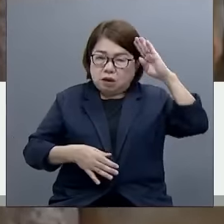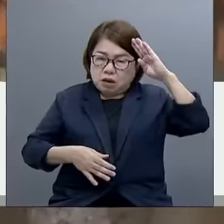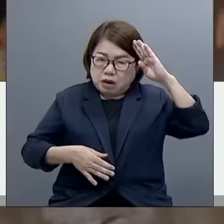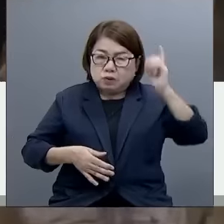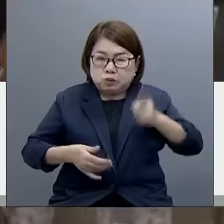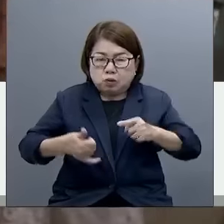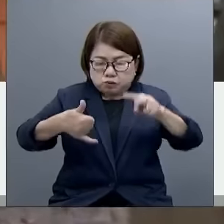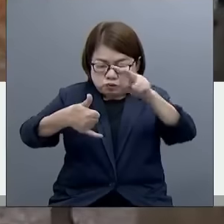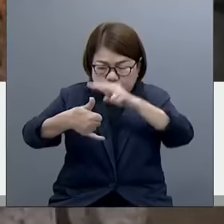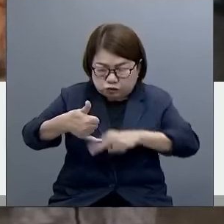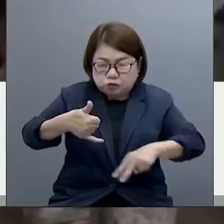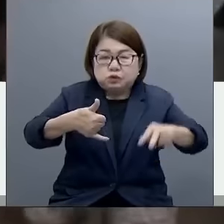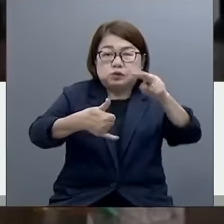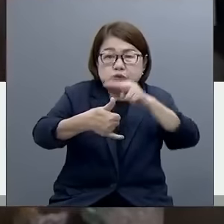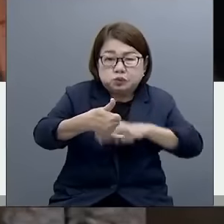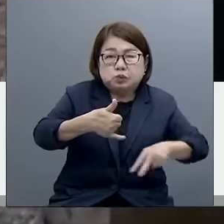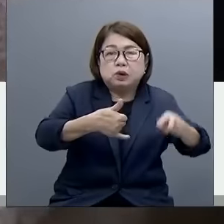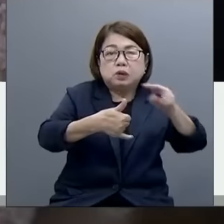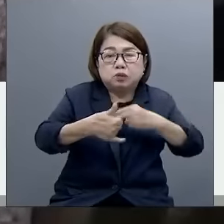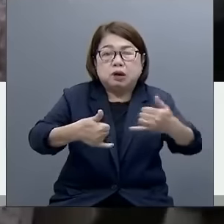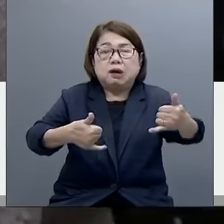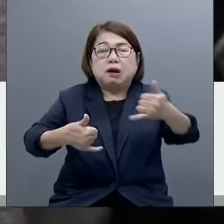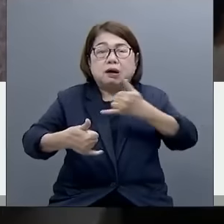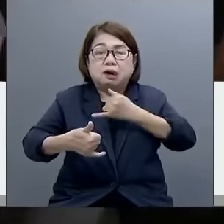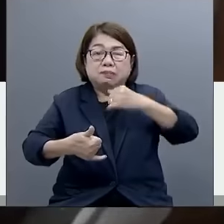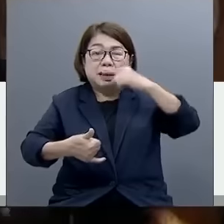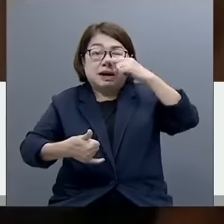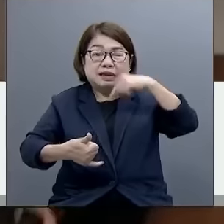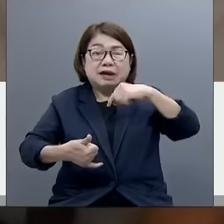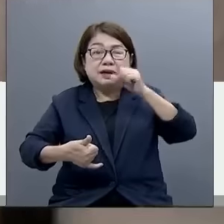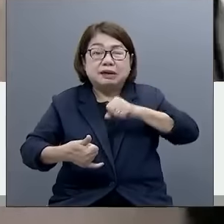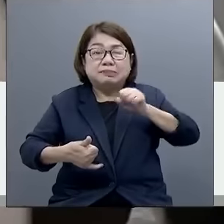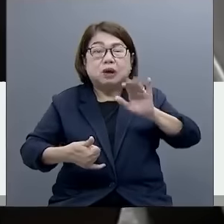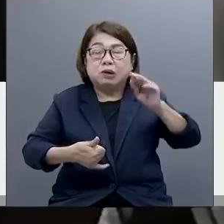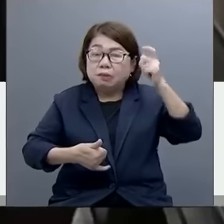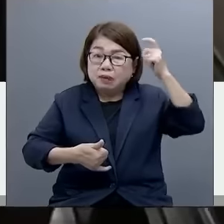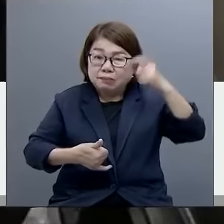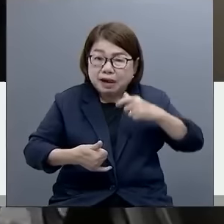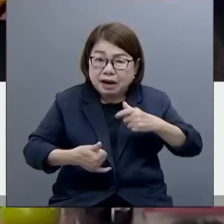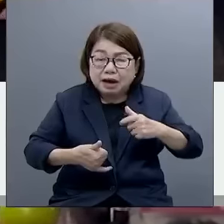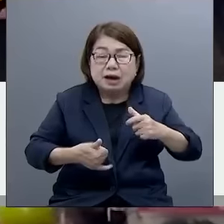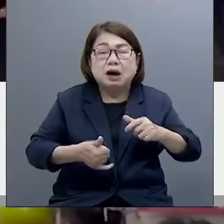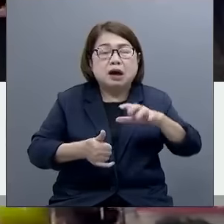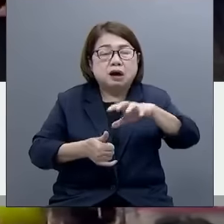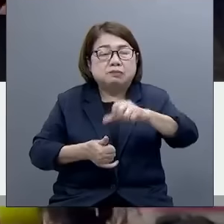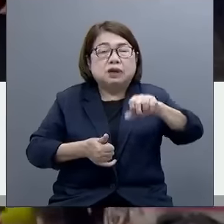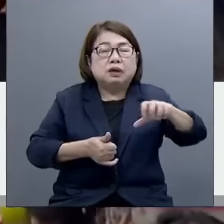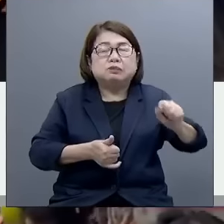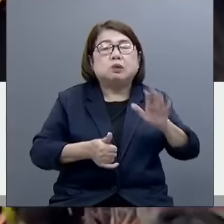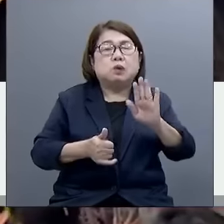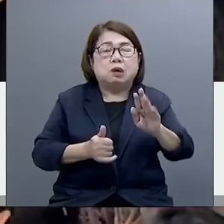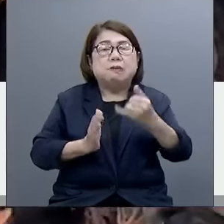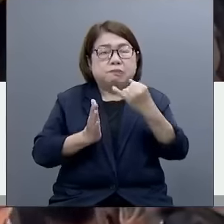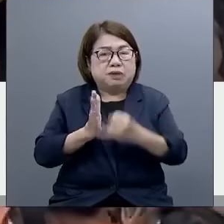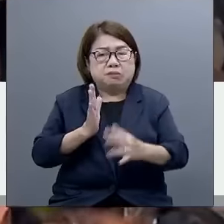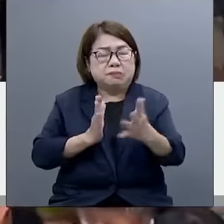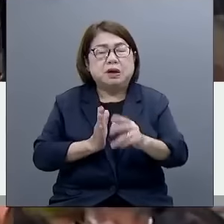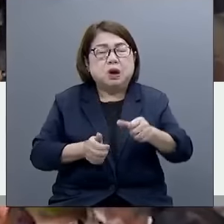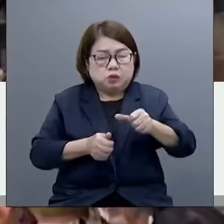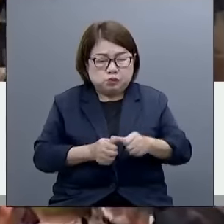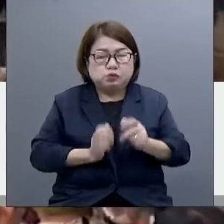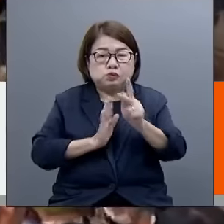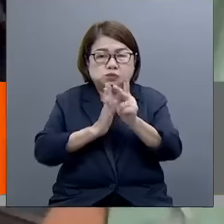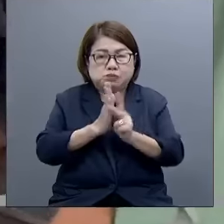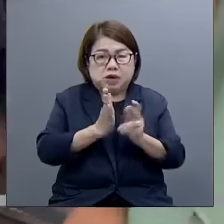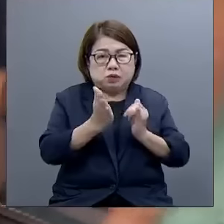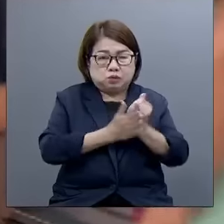การเข้ามาข้ามแดนของชาวเมียนมารวมถึงชาวเมียวดีนะครับก็เข้ามาอย่างถูกกฎหมายนะครับอยู่ได้7วันนะครับเท่าที่